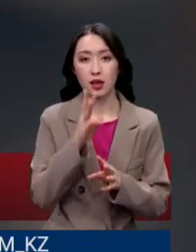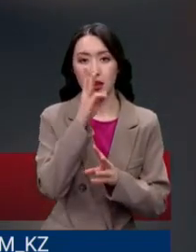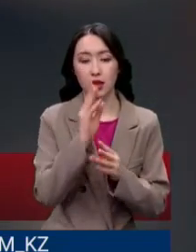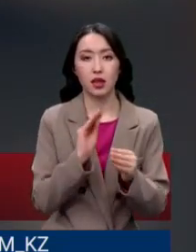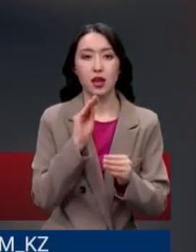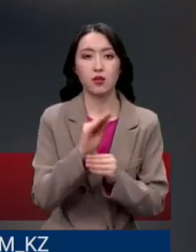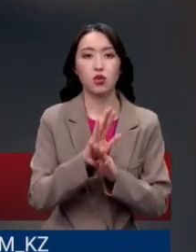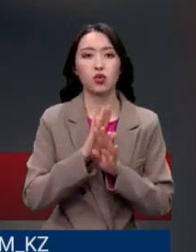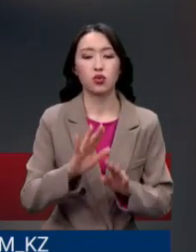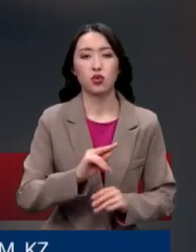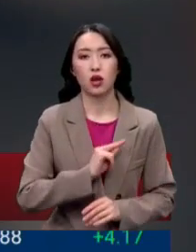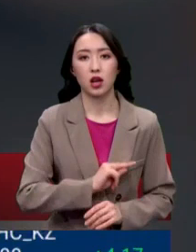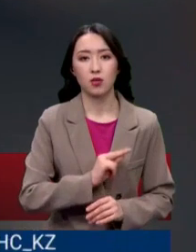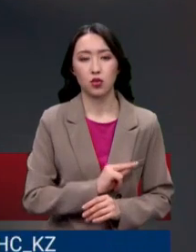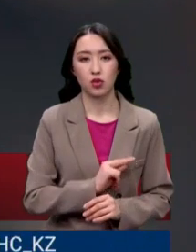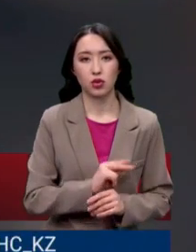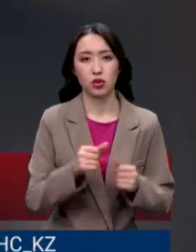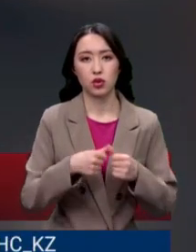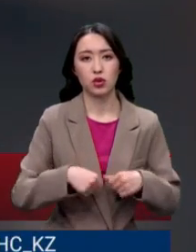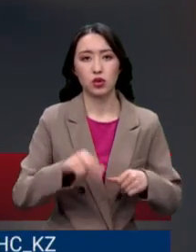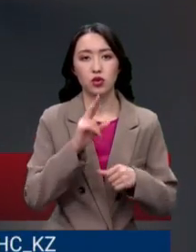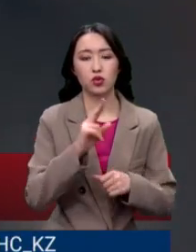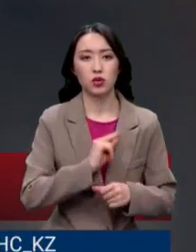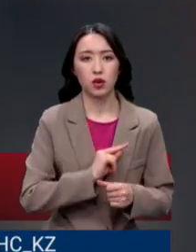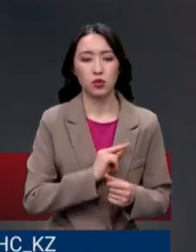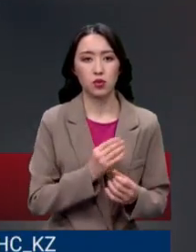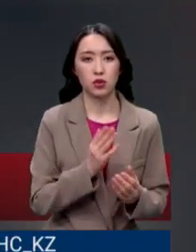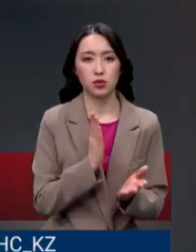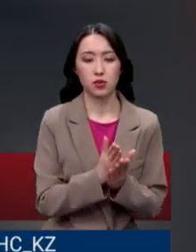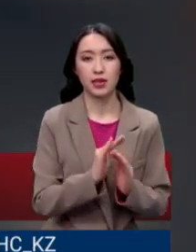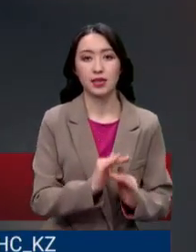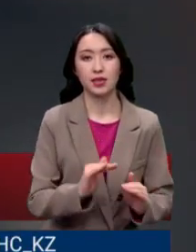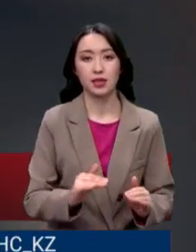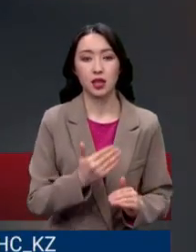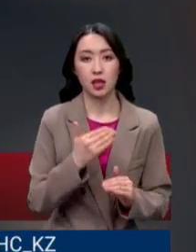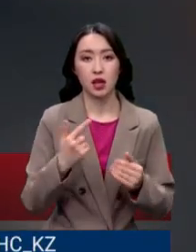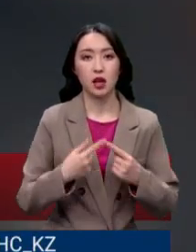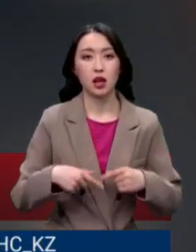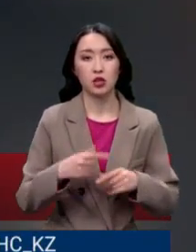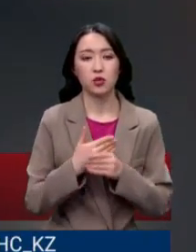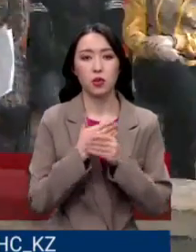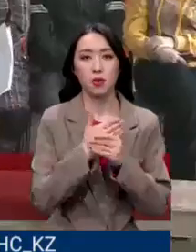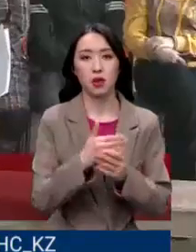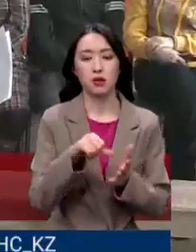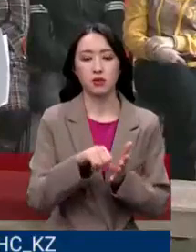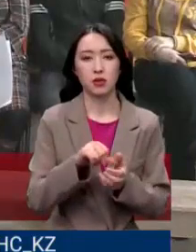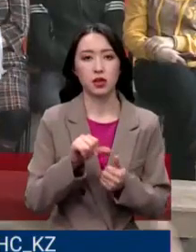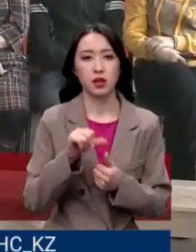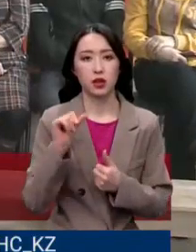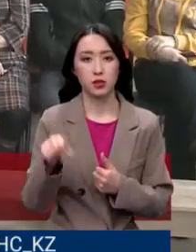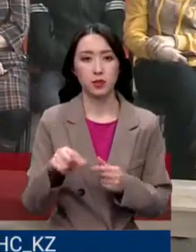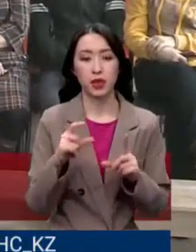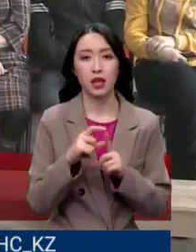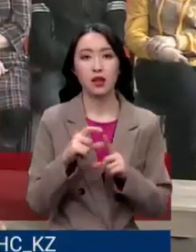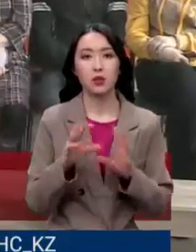производятся только работникам учреждения, непосредственно работающим с детьми. Данной категории вспомогательный персонал не относится. По словам